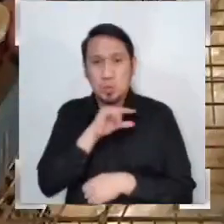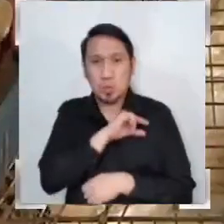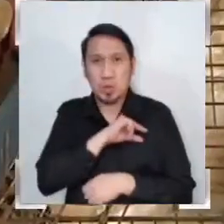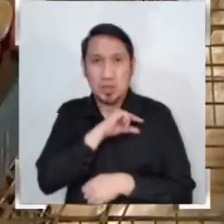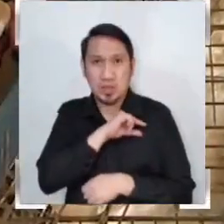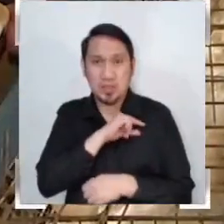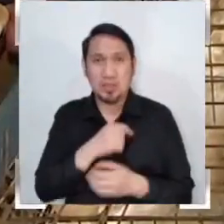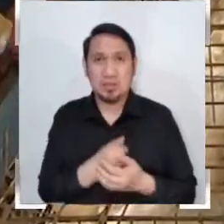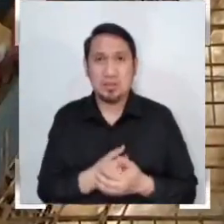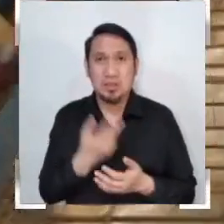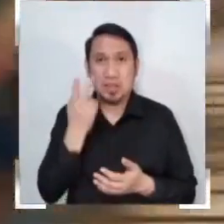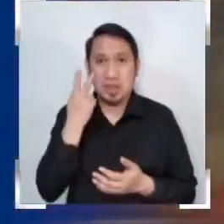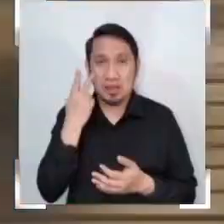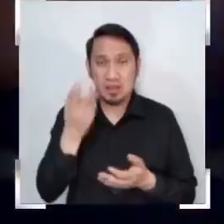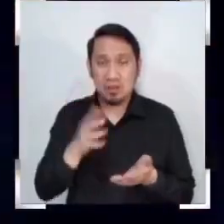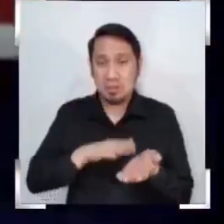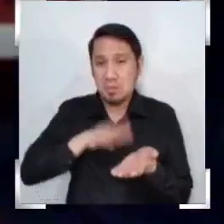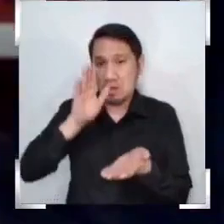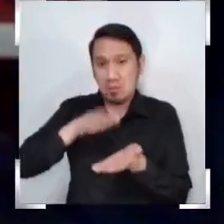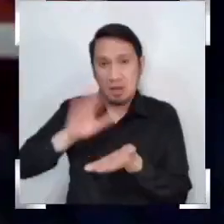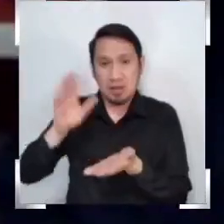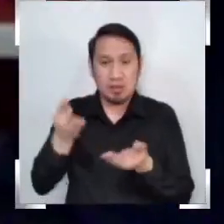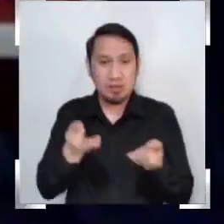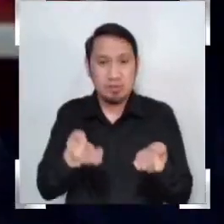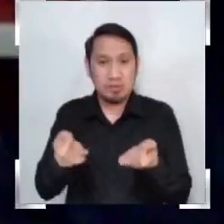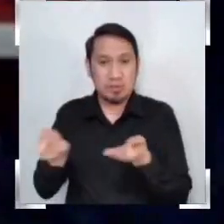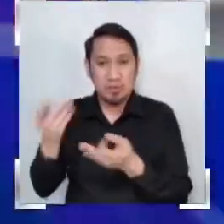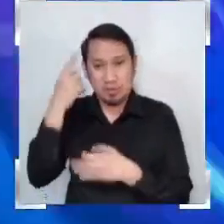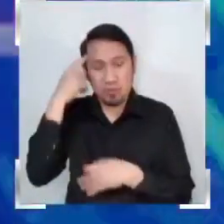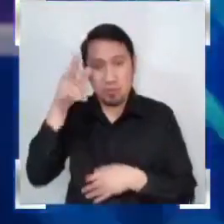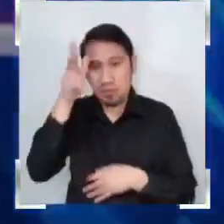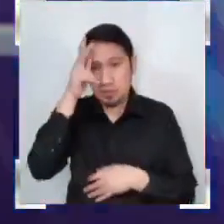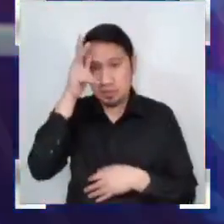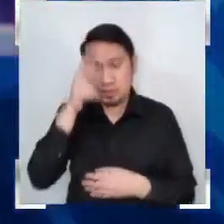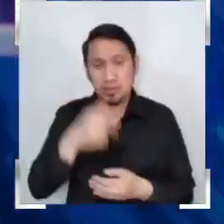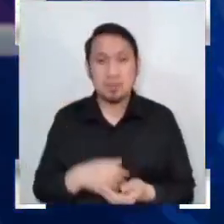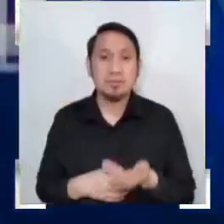na ng 200, 210 yan eh. Ako si Maki Pulido, ang inyong saksi